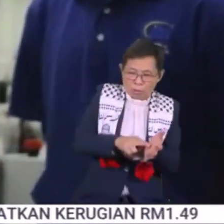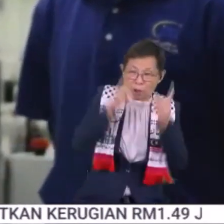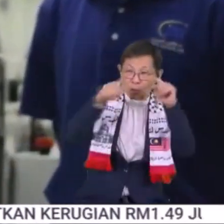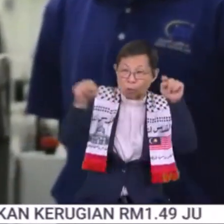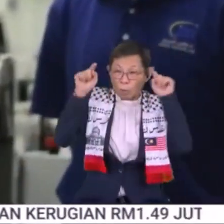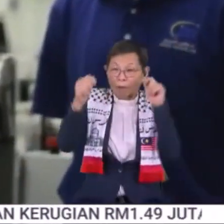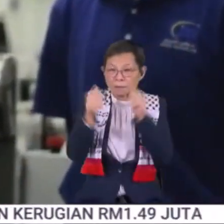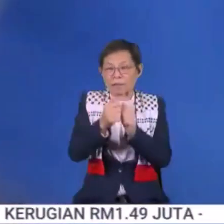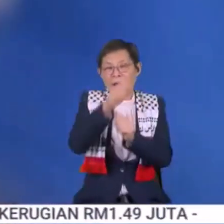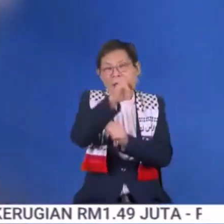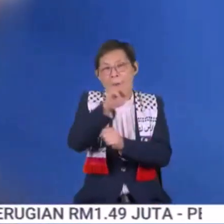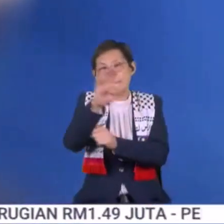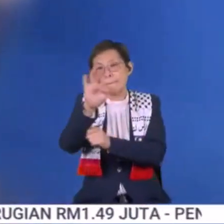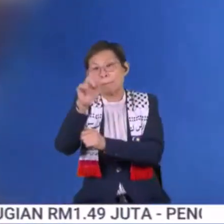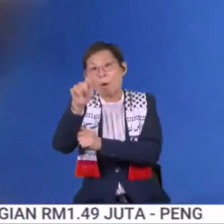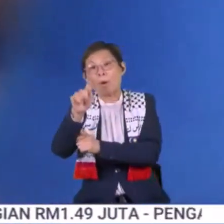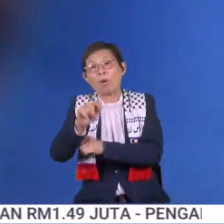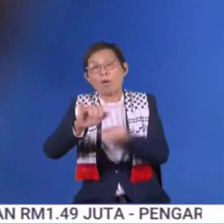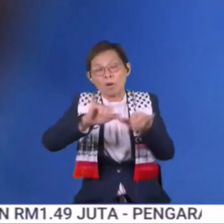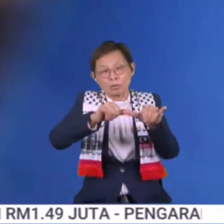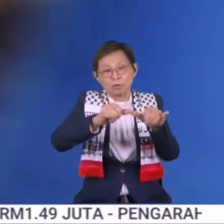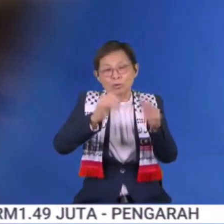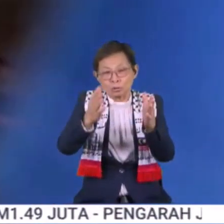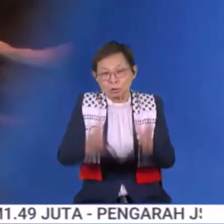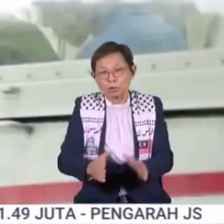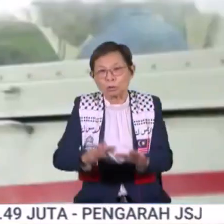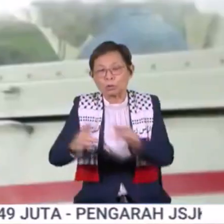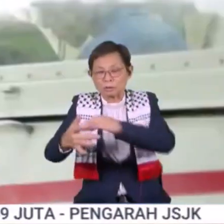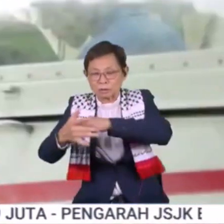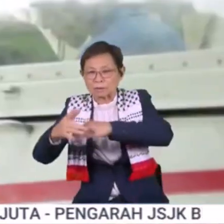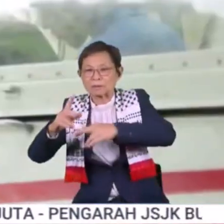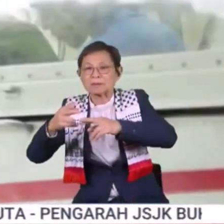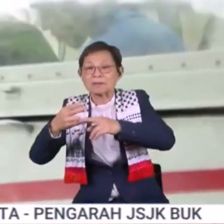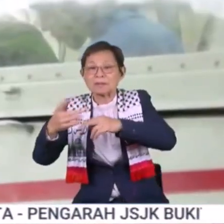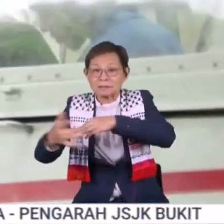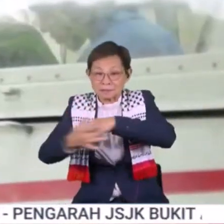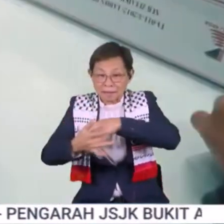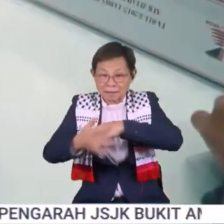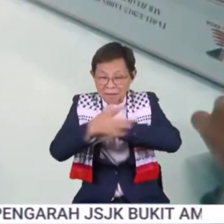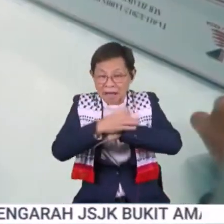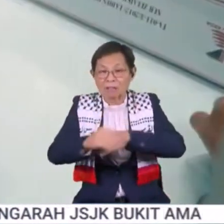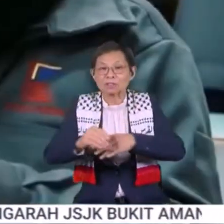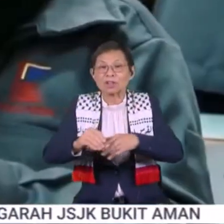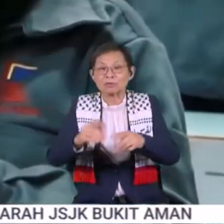graduan mereka dengan bot sebagai juruteknik berkalakan atau teknologis